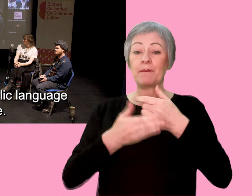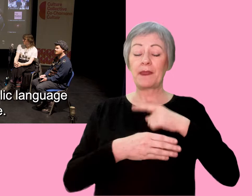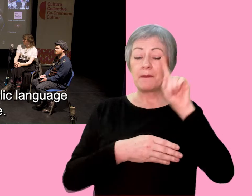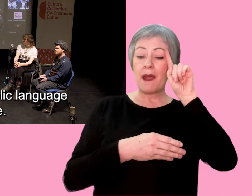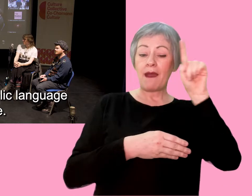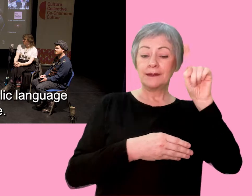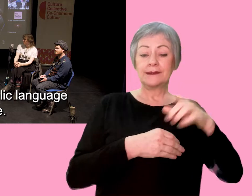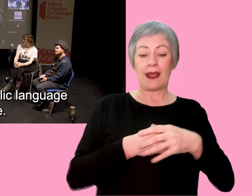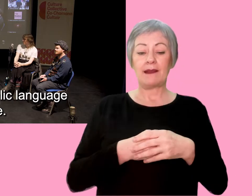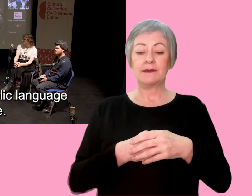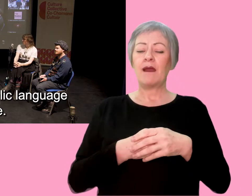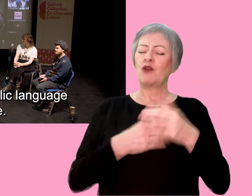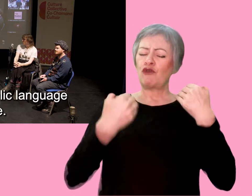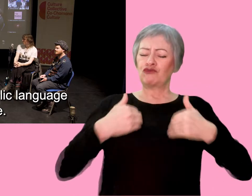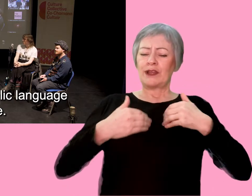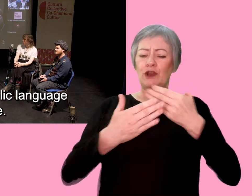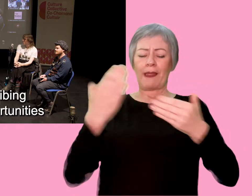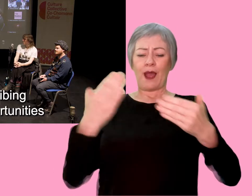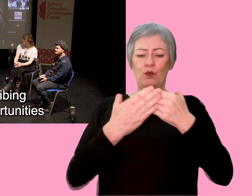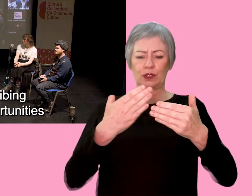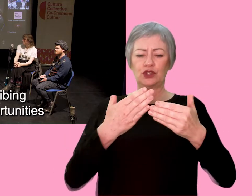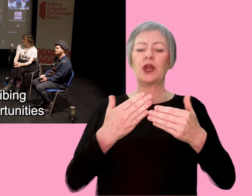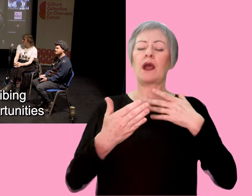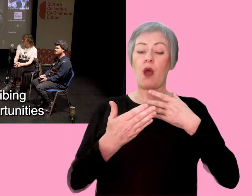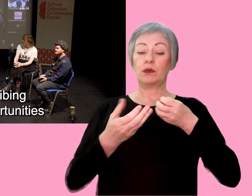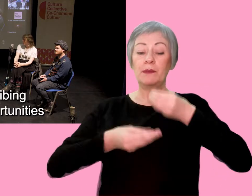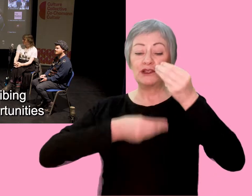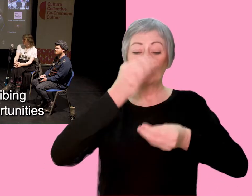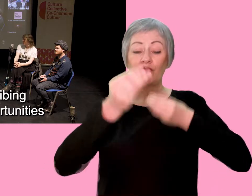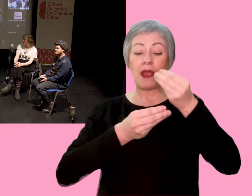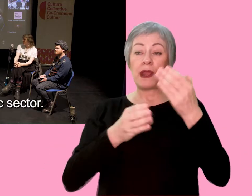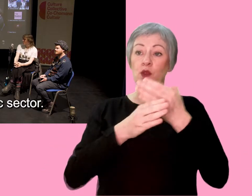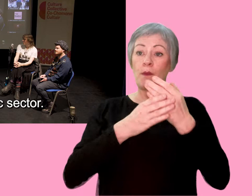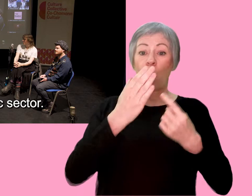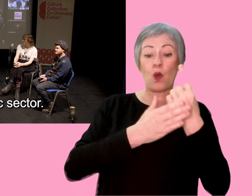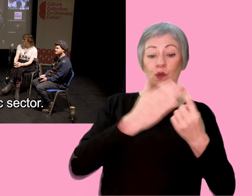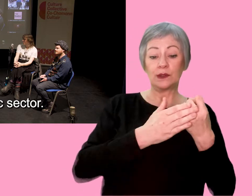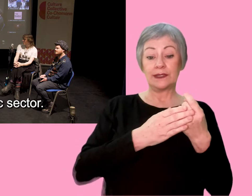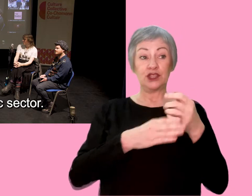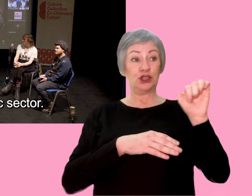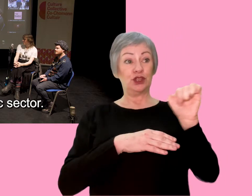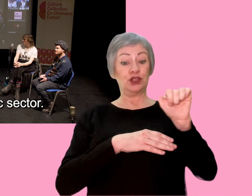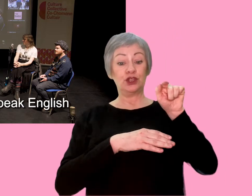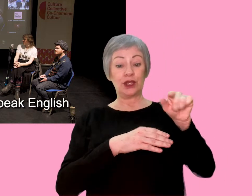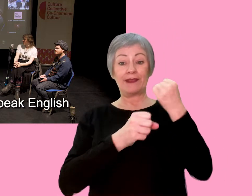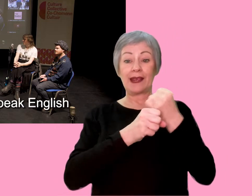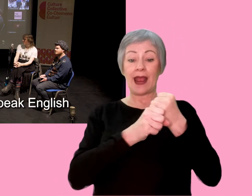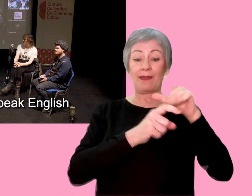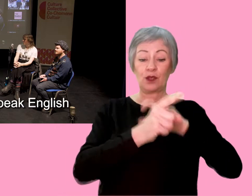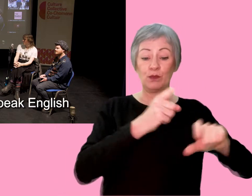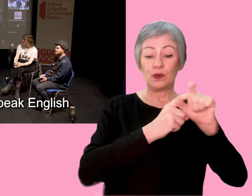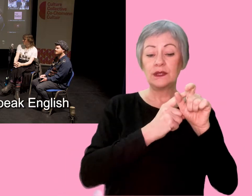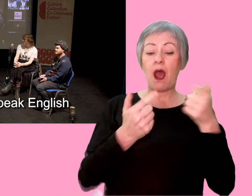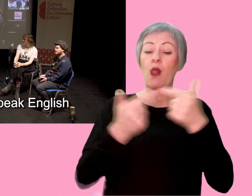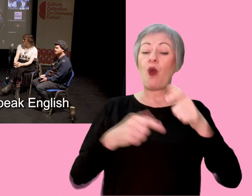sa hanen agus een doelges. Kudjach bi me kiensgeif met een karmen oprige handen zo de Gaelic. Sket bi